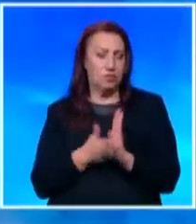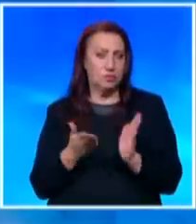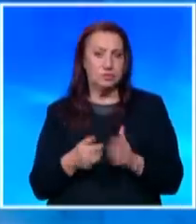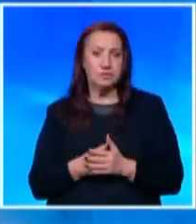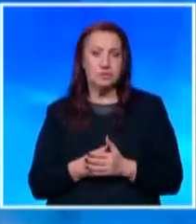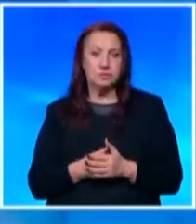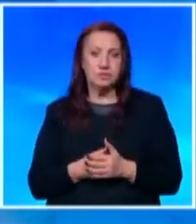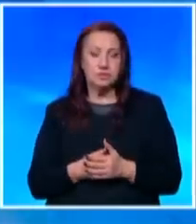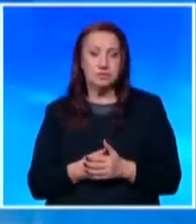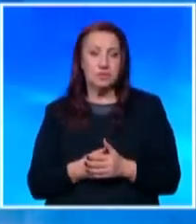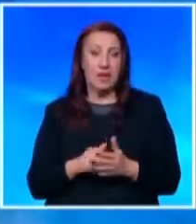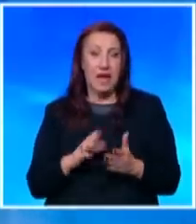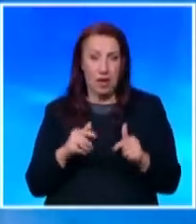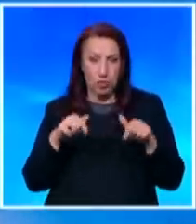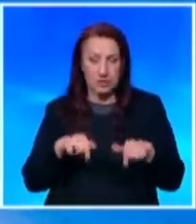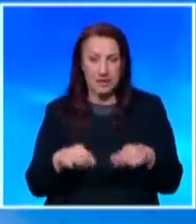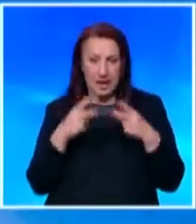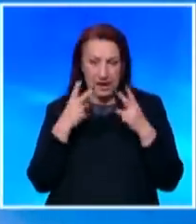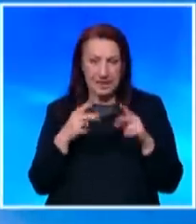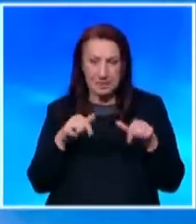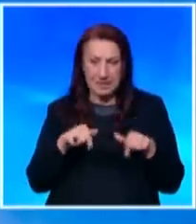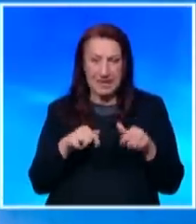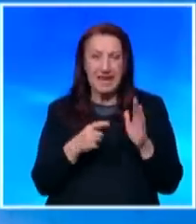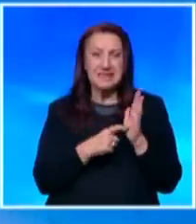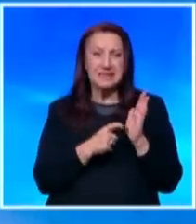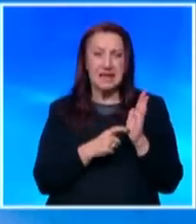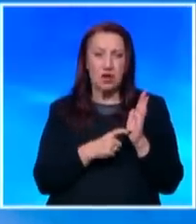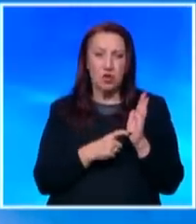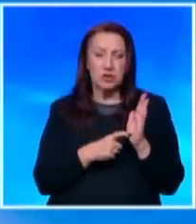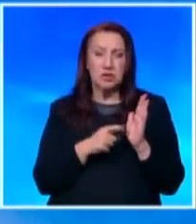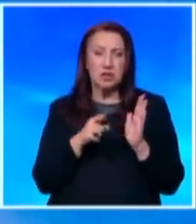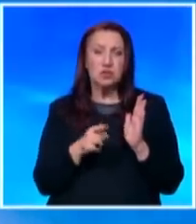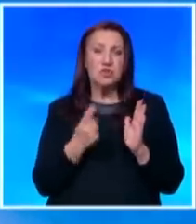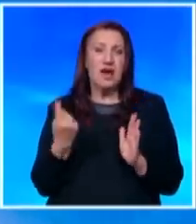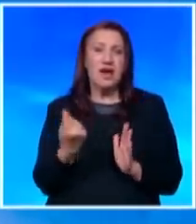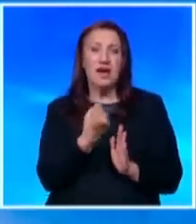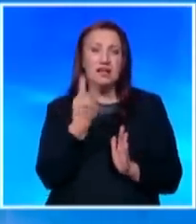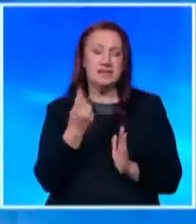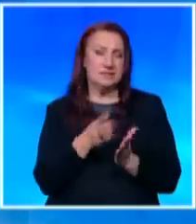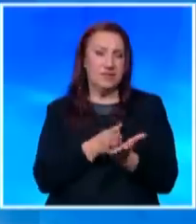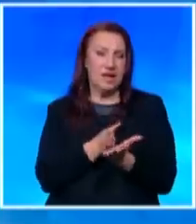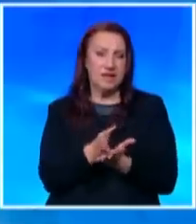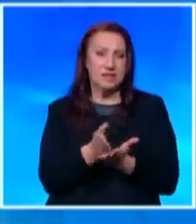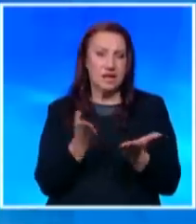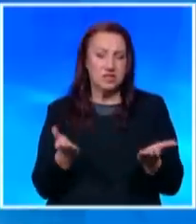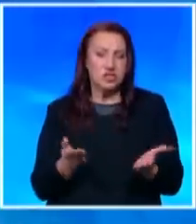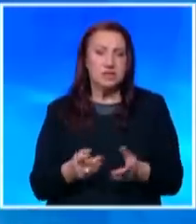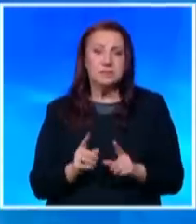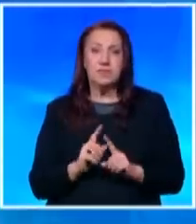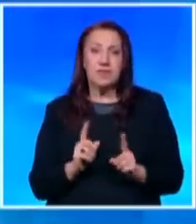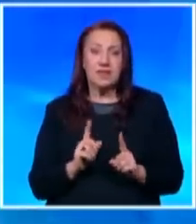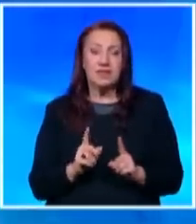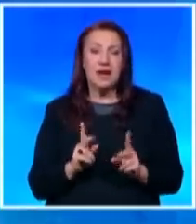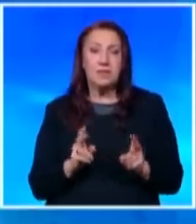тази работа. При сега действащата законово устройство, може би това е единствения работещ вариант, тъй като няма как